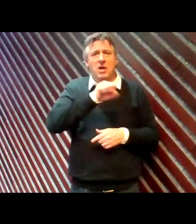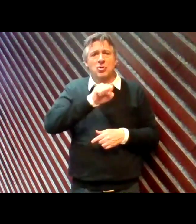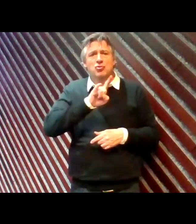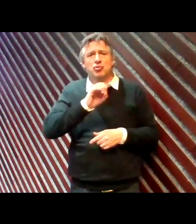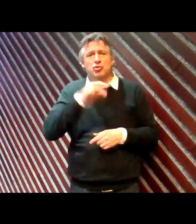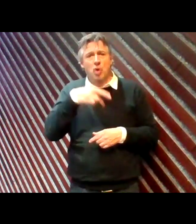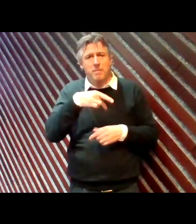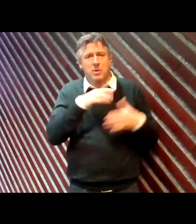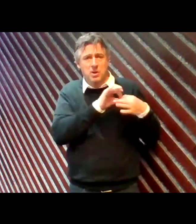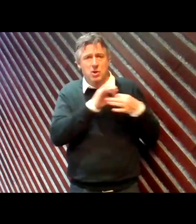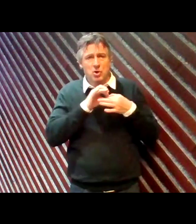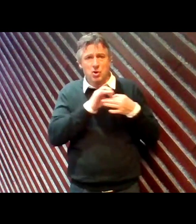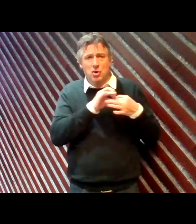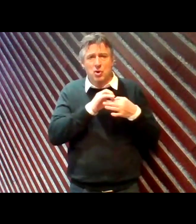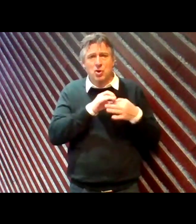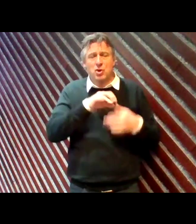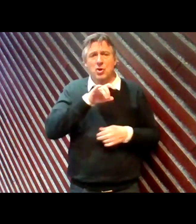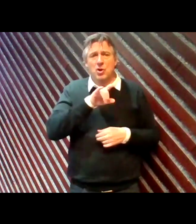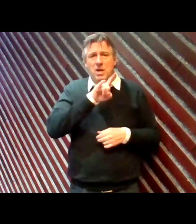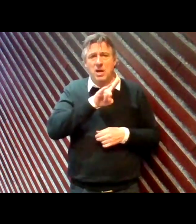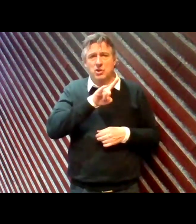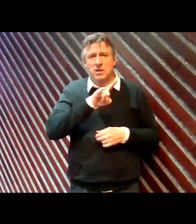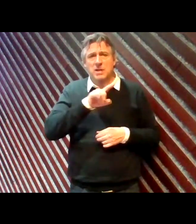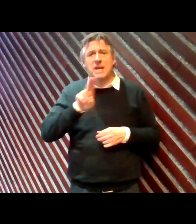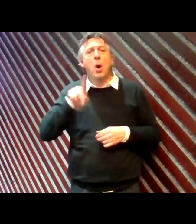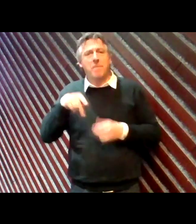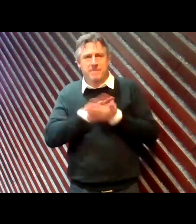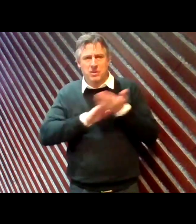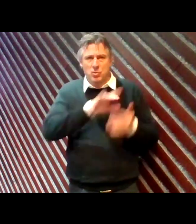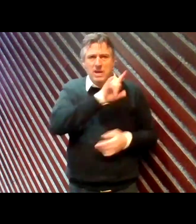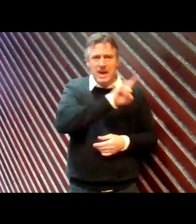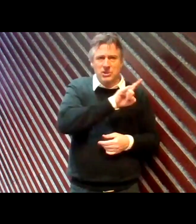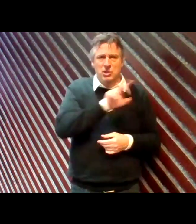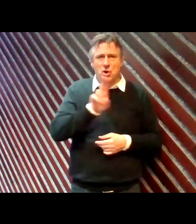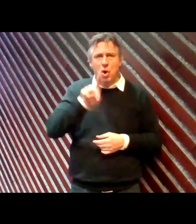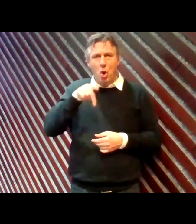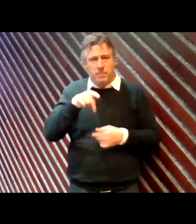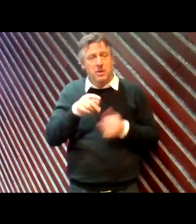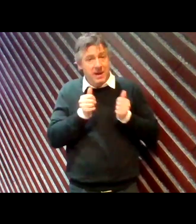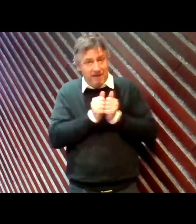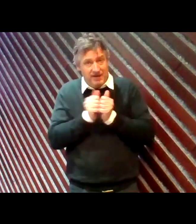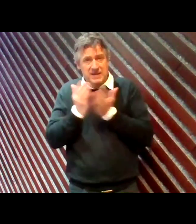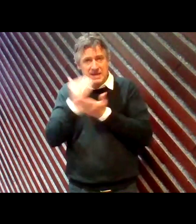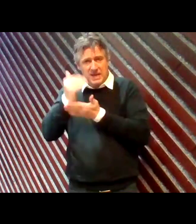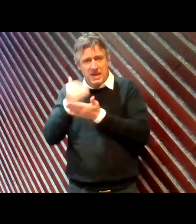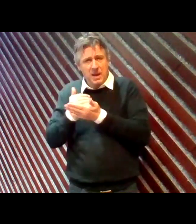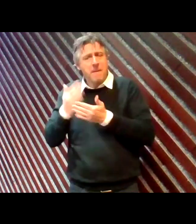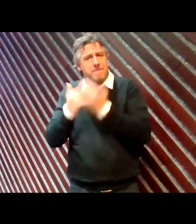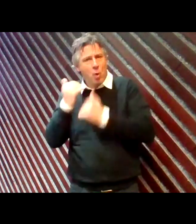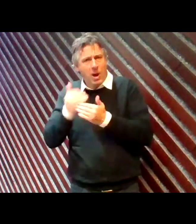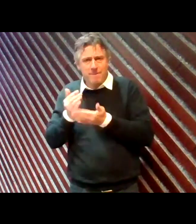ont tout un programme d'accompagnement justement à